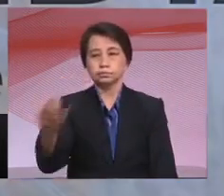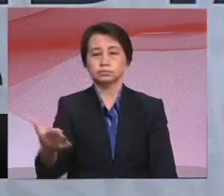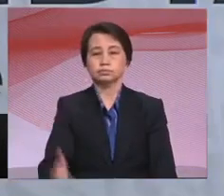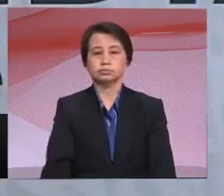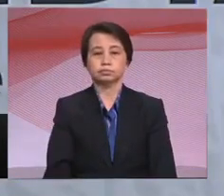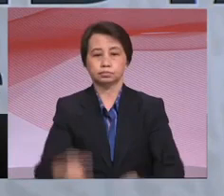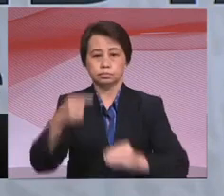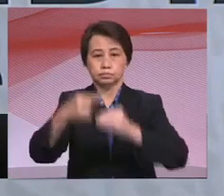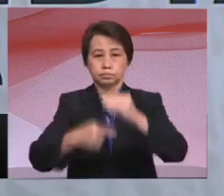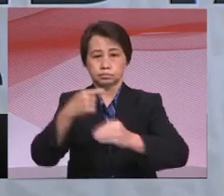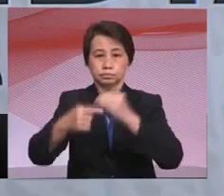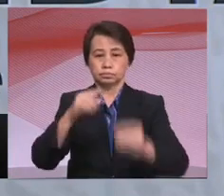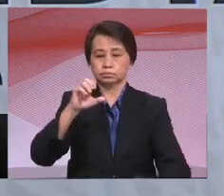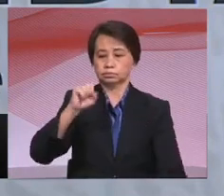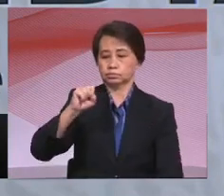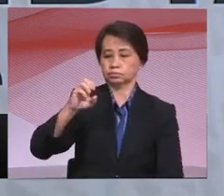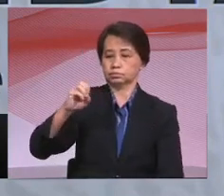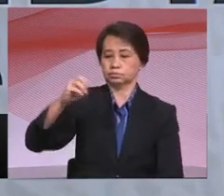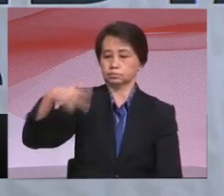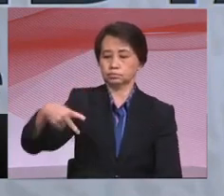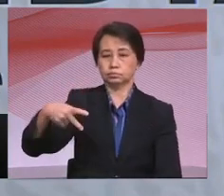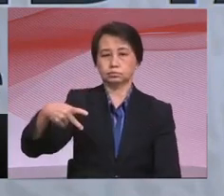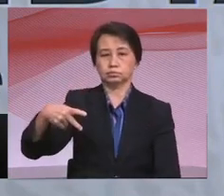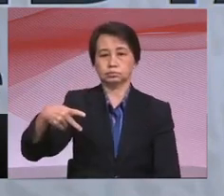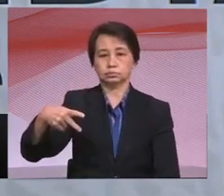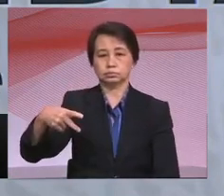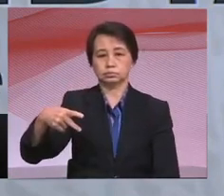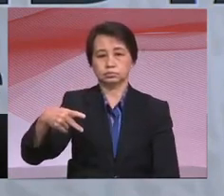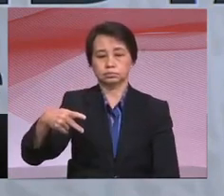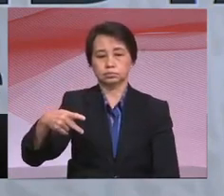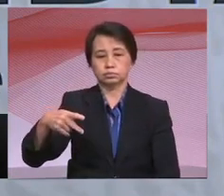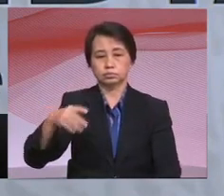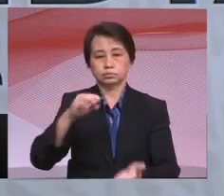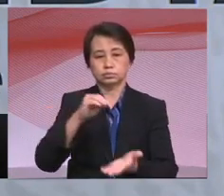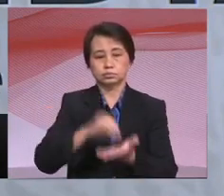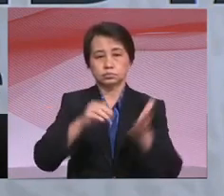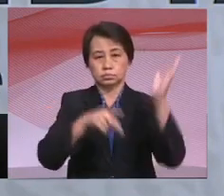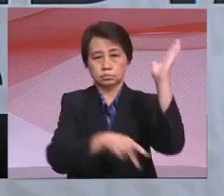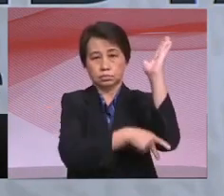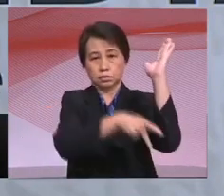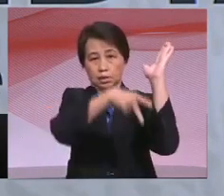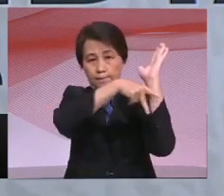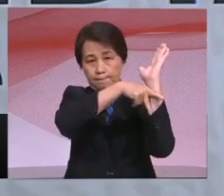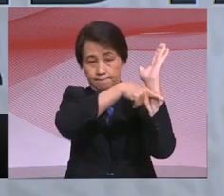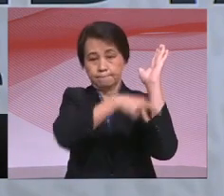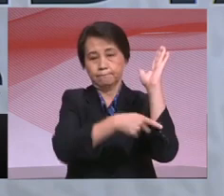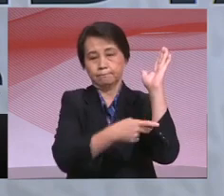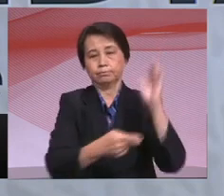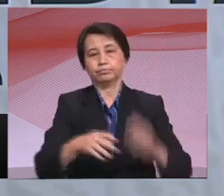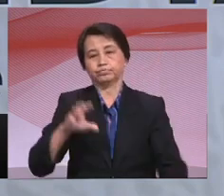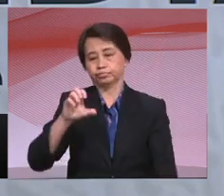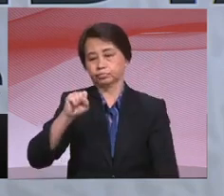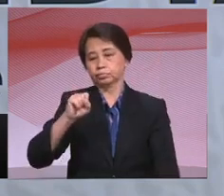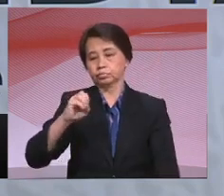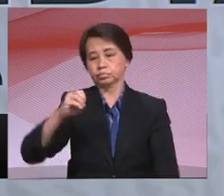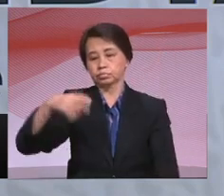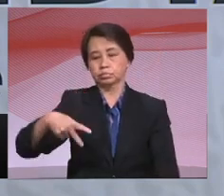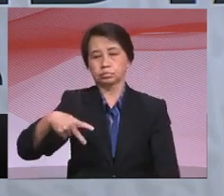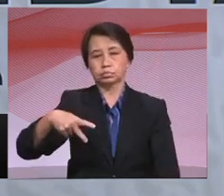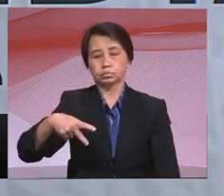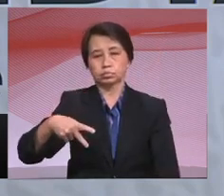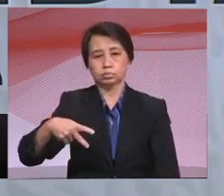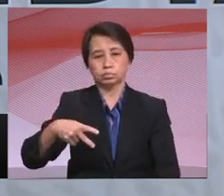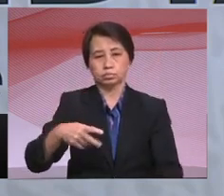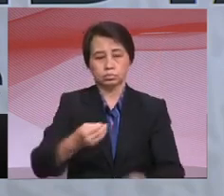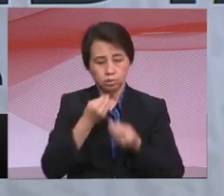mengenai SOP penggunaan di parlimen. Jadi SOP yang telah kita keluarkan